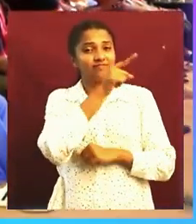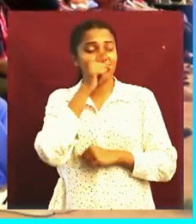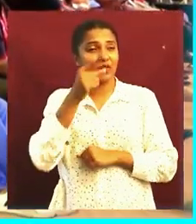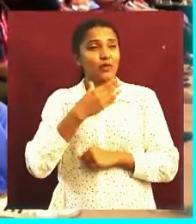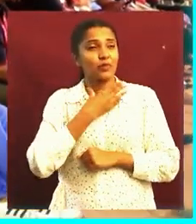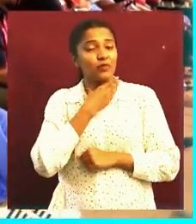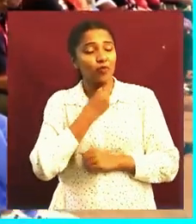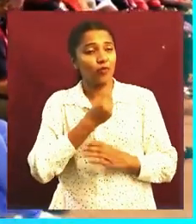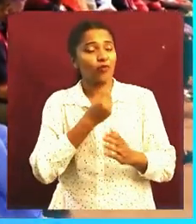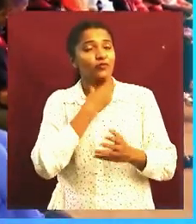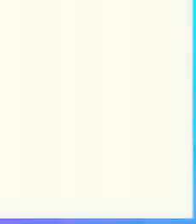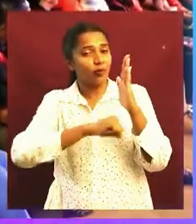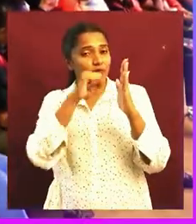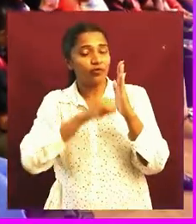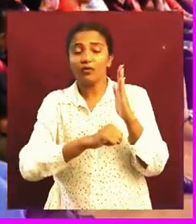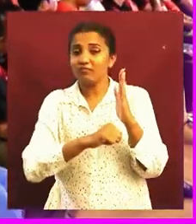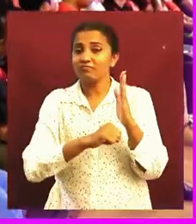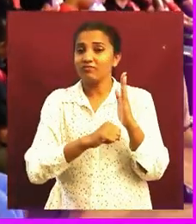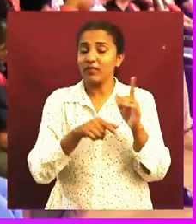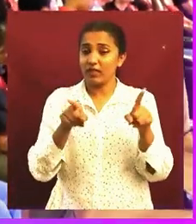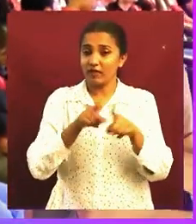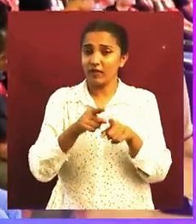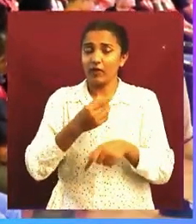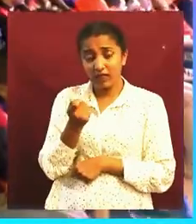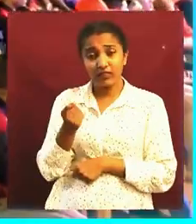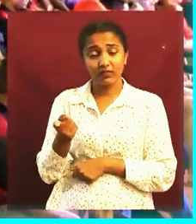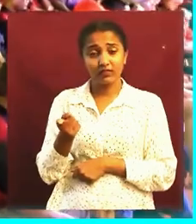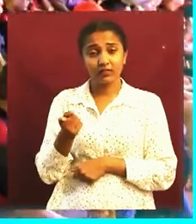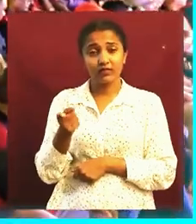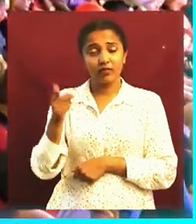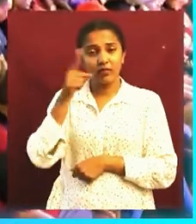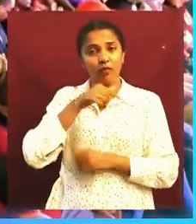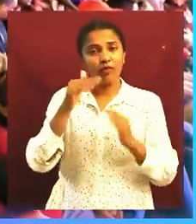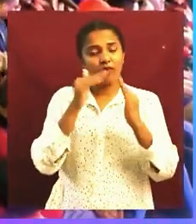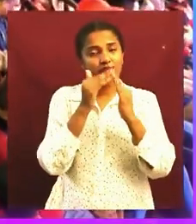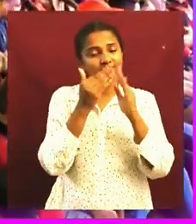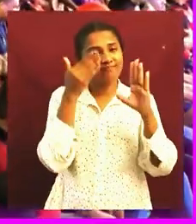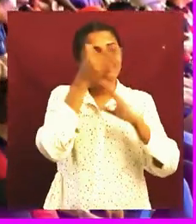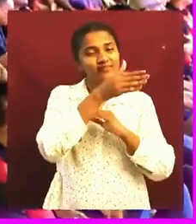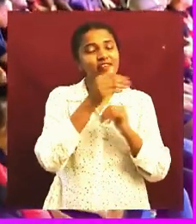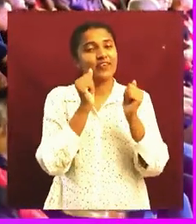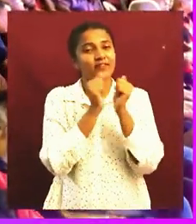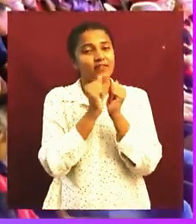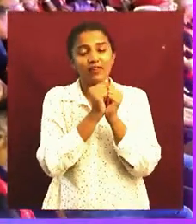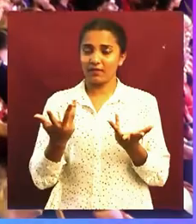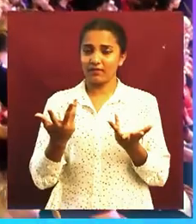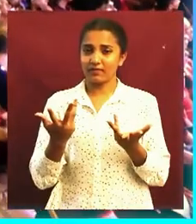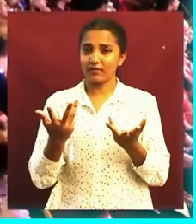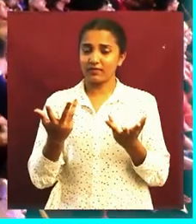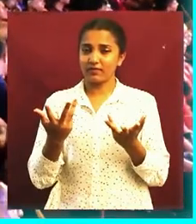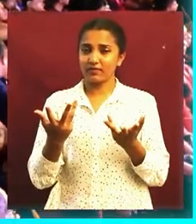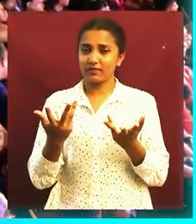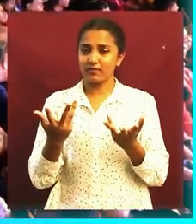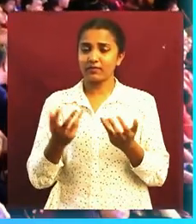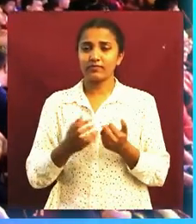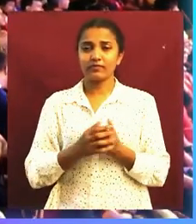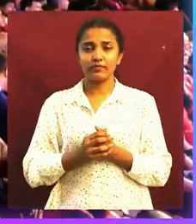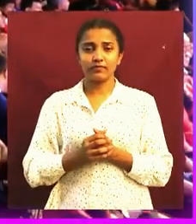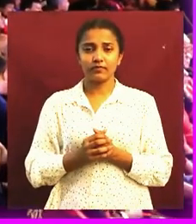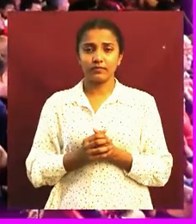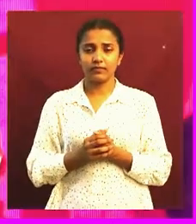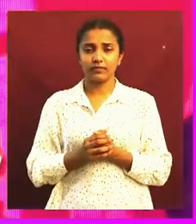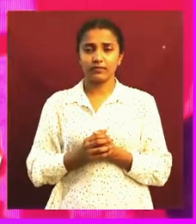හඬ නගන හඬ යට කරන්න බෑ. කළු සල්ලි වලට ඔබ ගමේ වැඩ කරන දේ නතර කරන්න බෑ. ව්‍යාජ බියගැන්වීම්